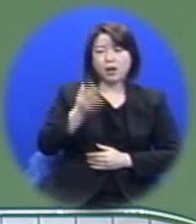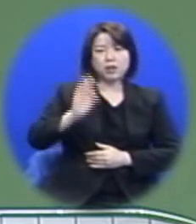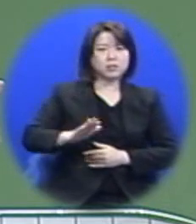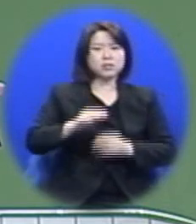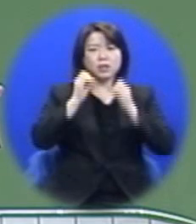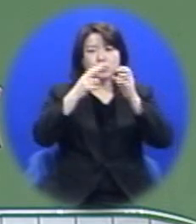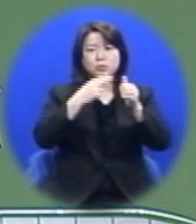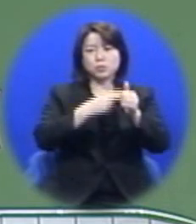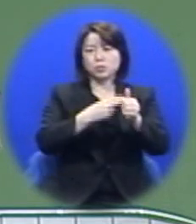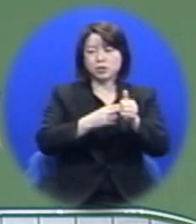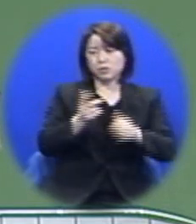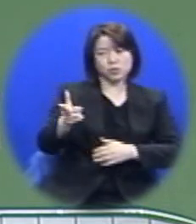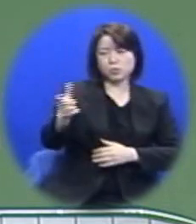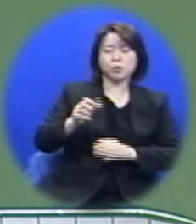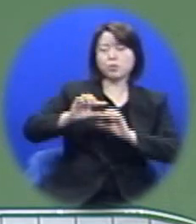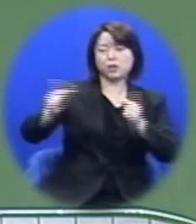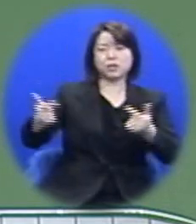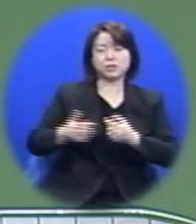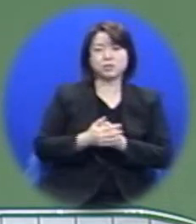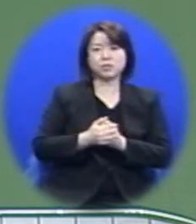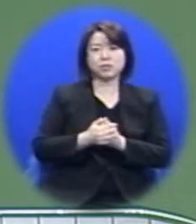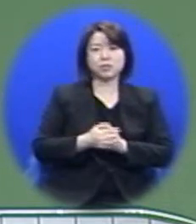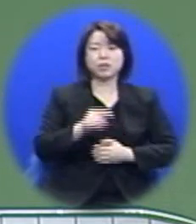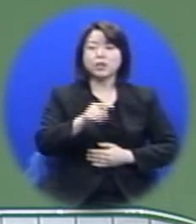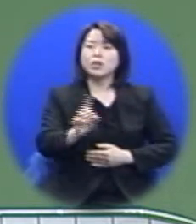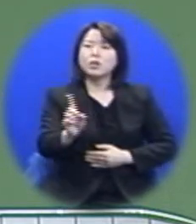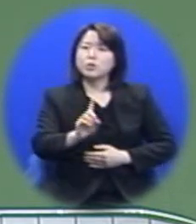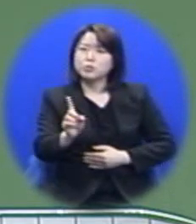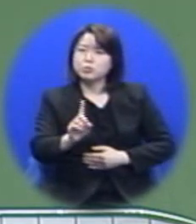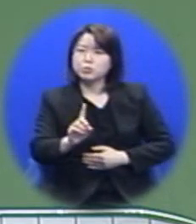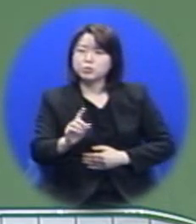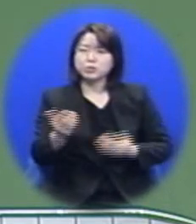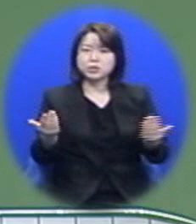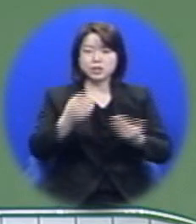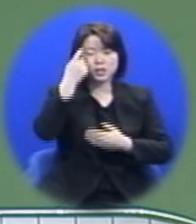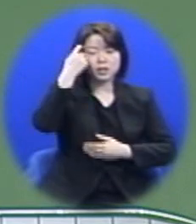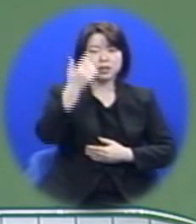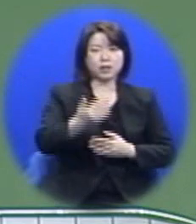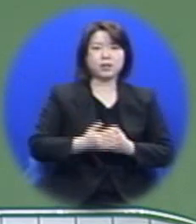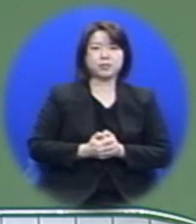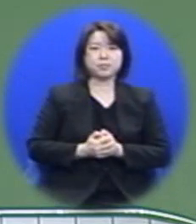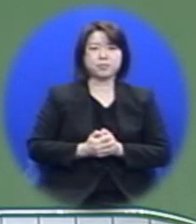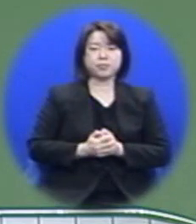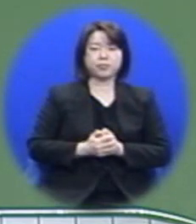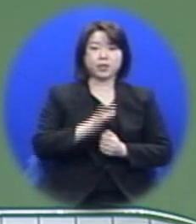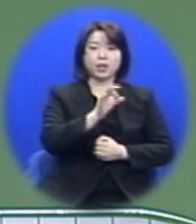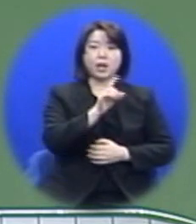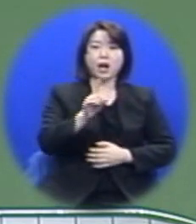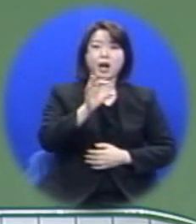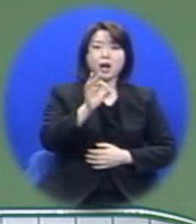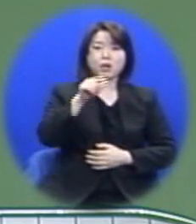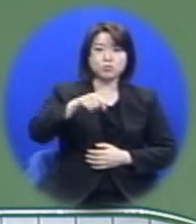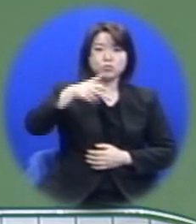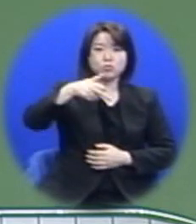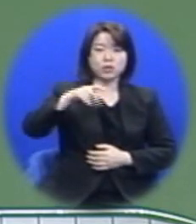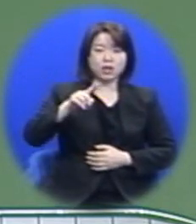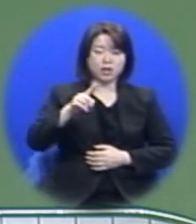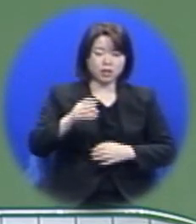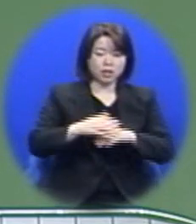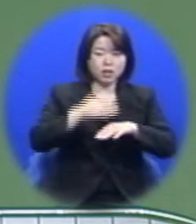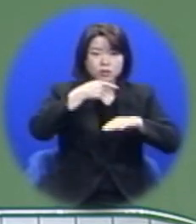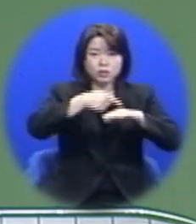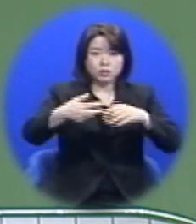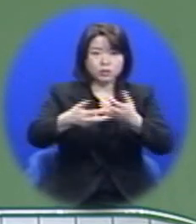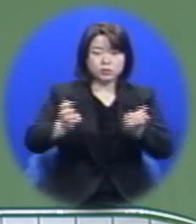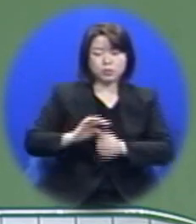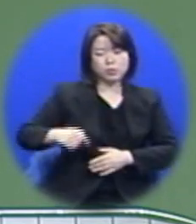그들은 총을 쏘지 않았어요. 이게 도대체 어떻게 된 일인가? 아홉 가족의 양심이 그들을 괴롭게